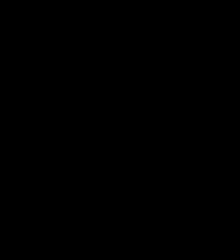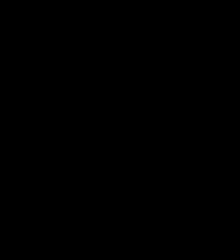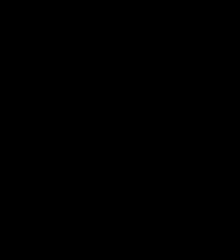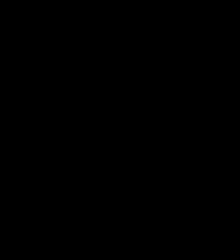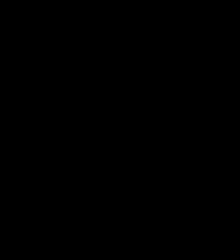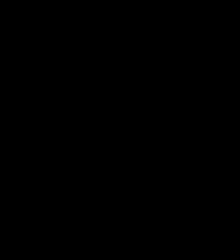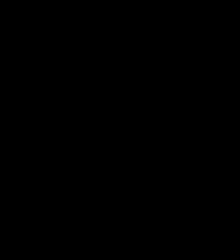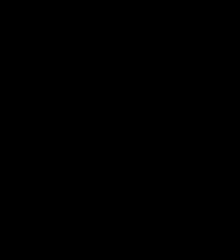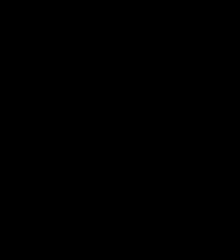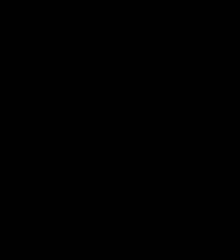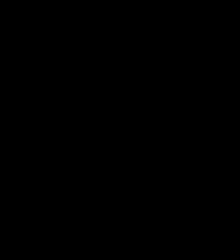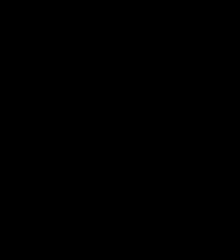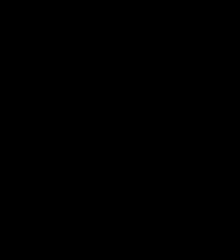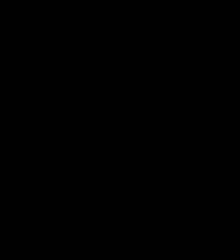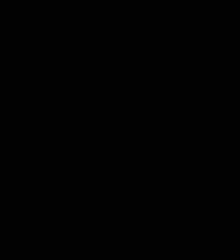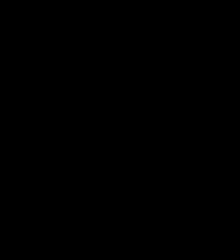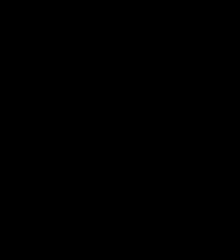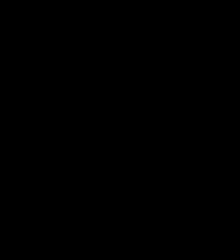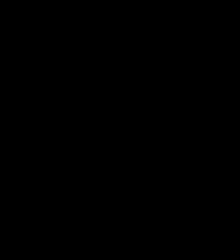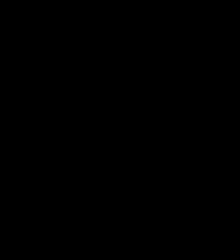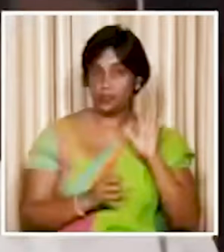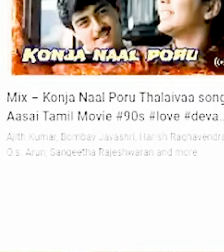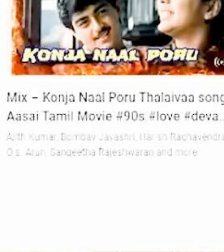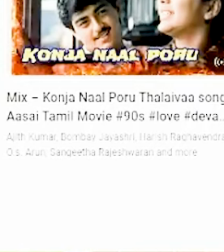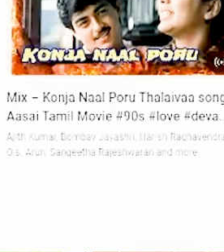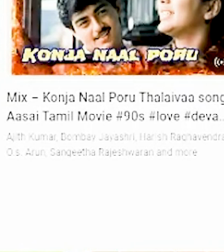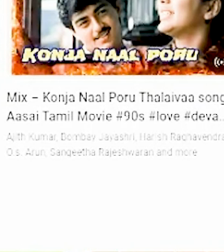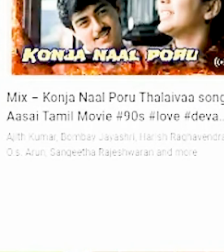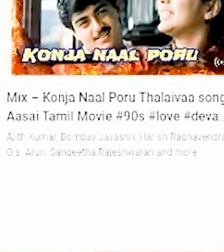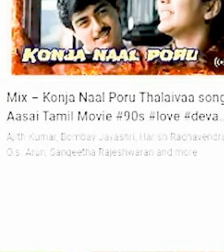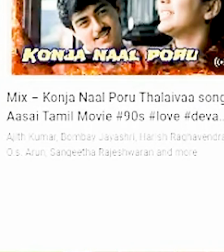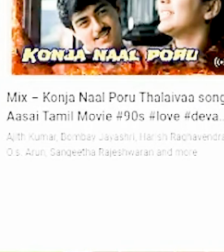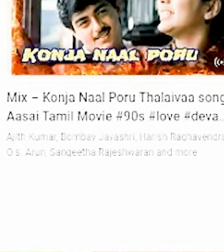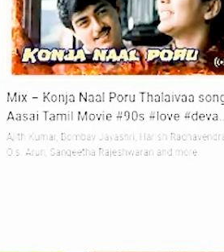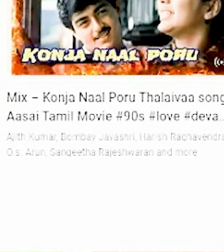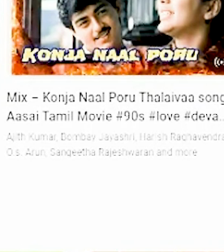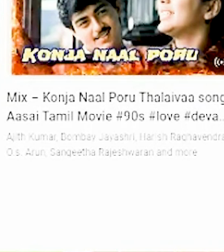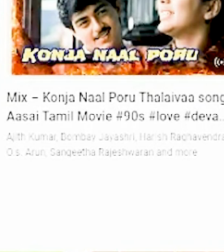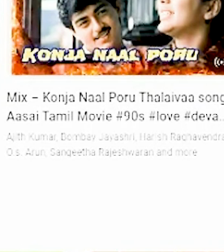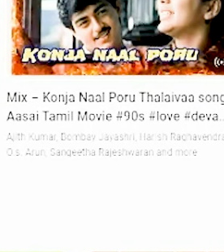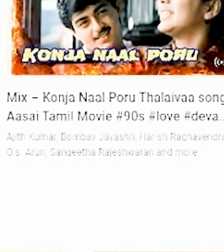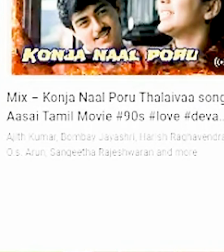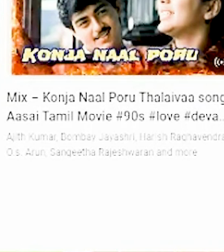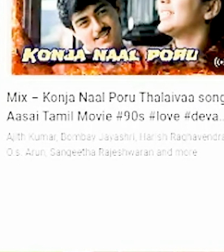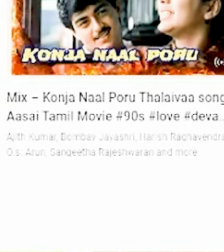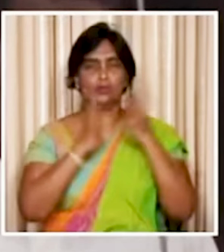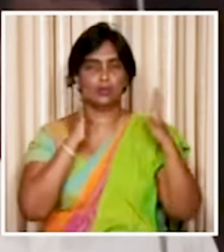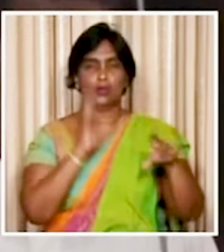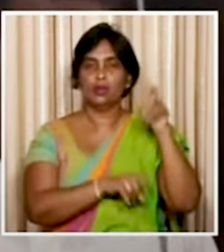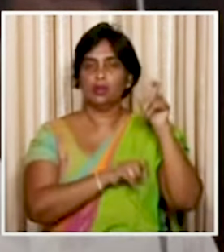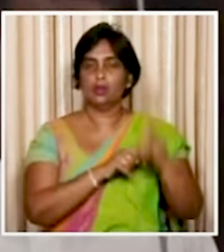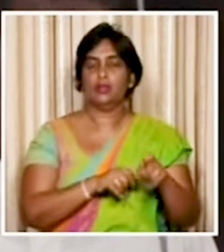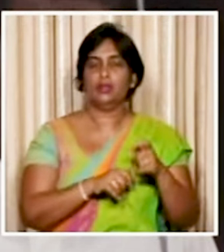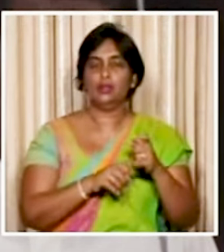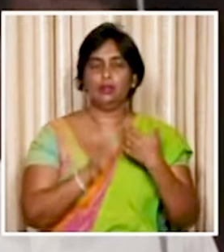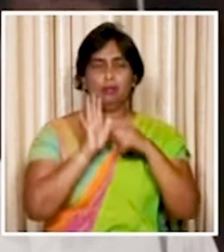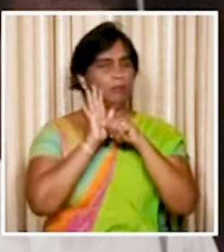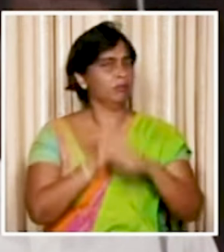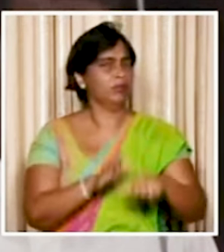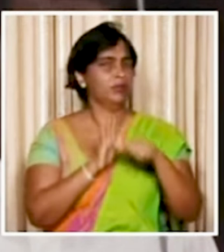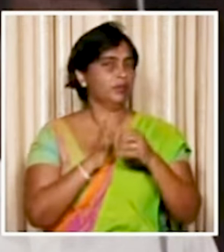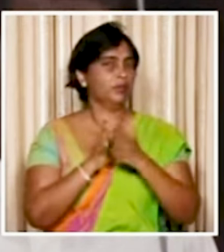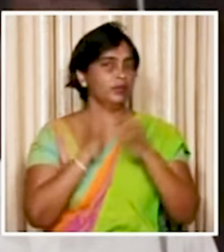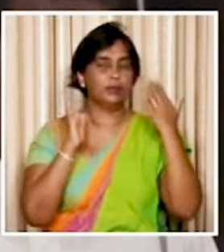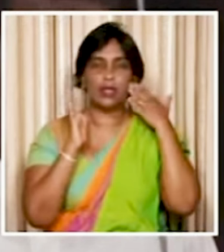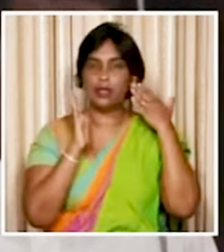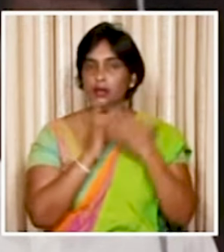தேவையுடையவர்களுக்கு பலர் புறக்கணிக்கப்பட்டிருக்கிறார்கள். பலருக்கு அந்த கொடுப்பனவுகள் இன்றும்